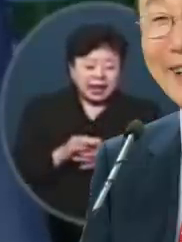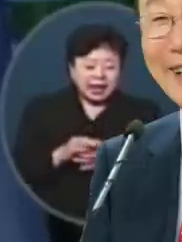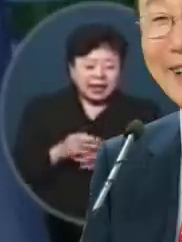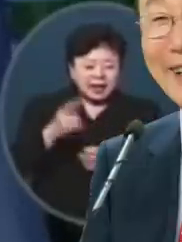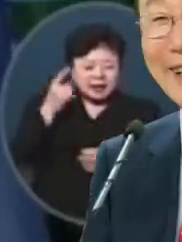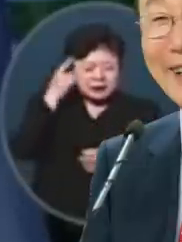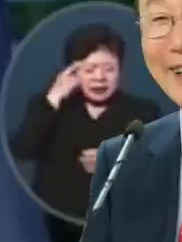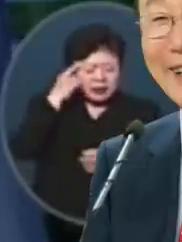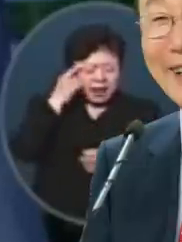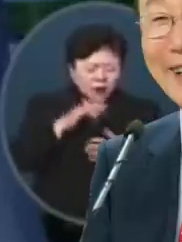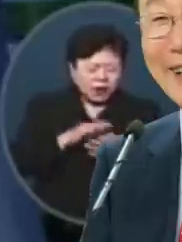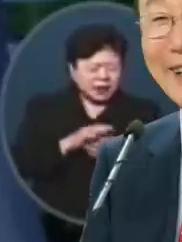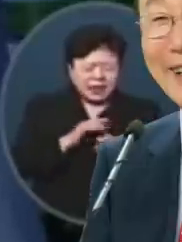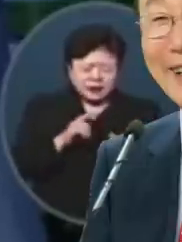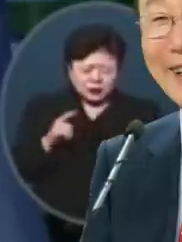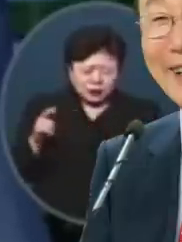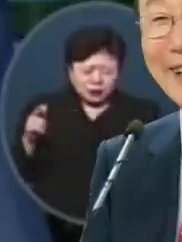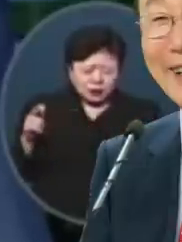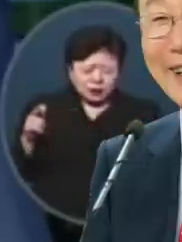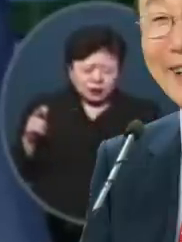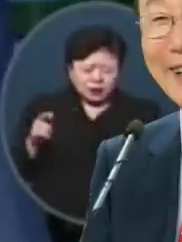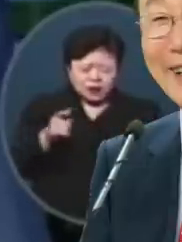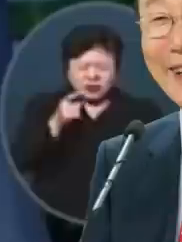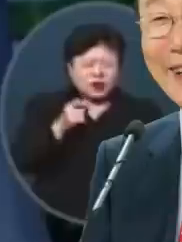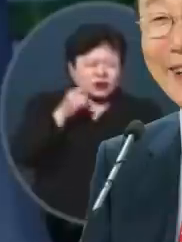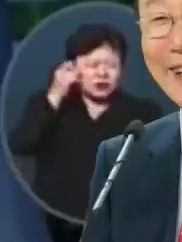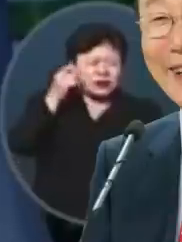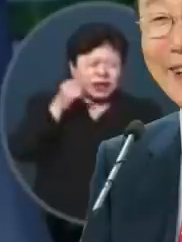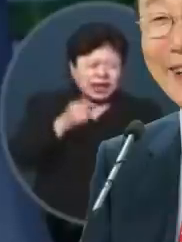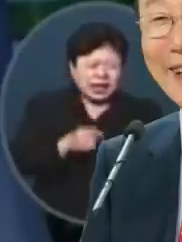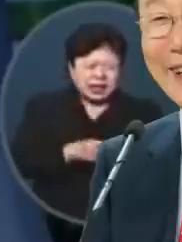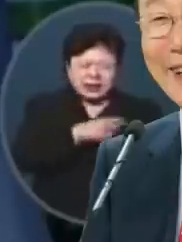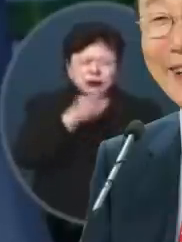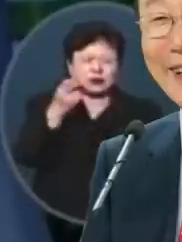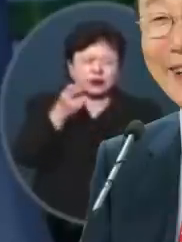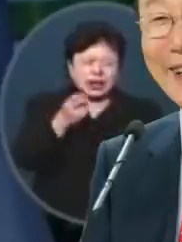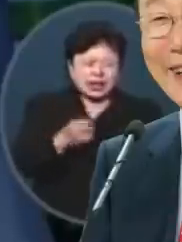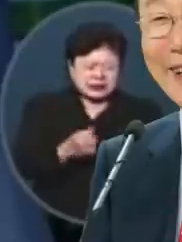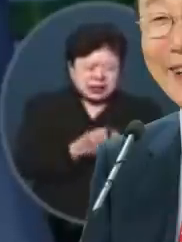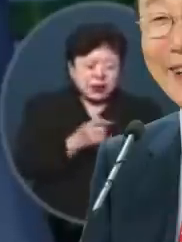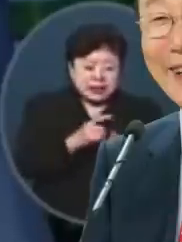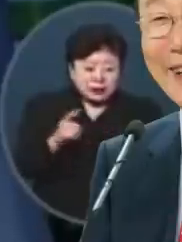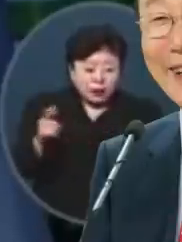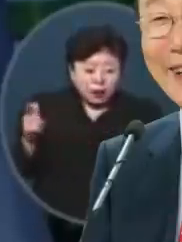이성적인 관계도 아닙니다. 네가 잘했다 못했다 하는 이성적인 관계가 아니고